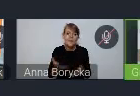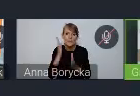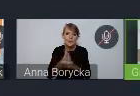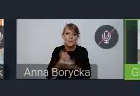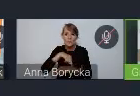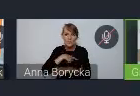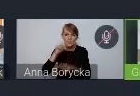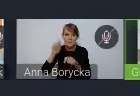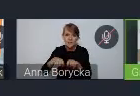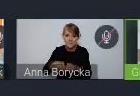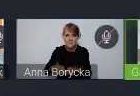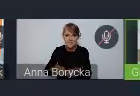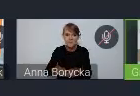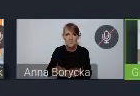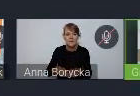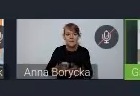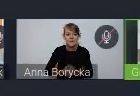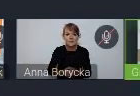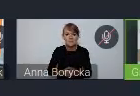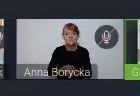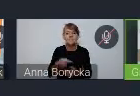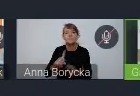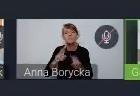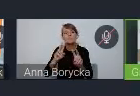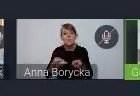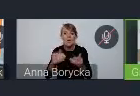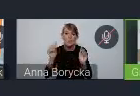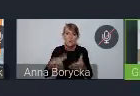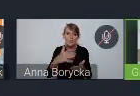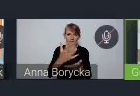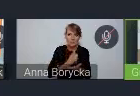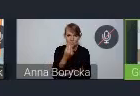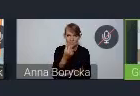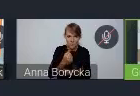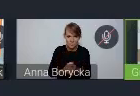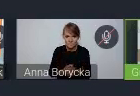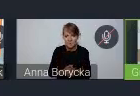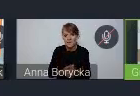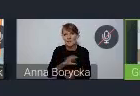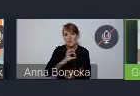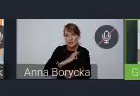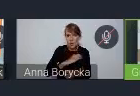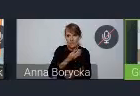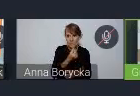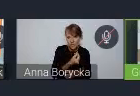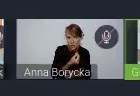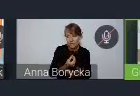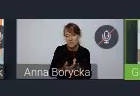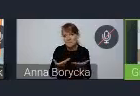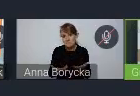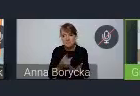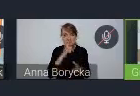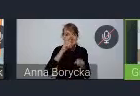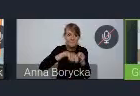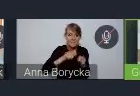sprawdzamy możliwe dostępne źródła finansowania, tak jakby choćby dochody własne, czyli przeglądamy